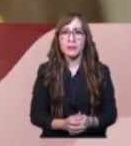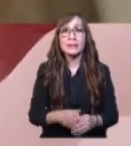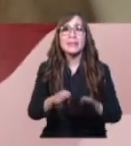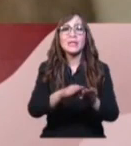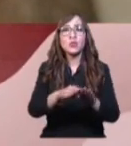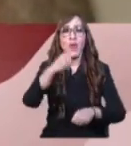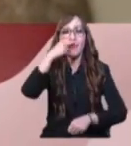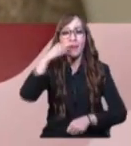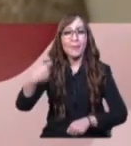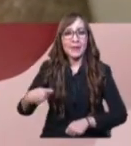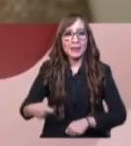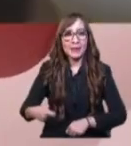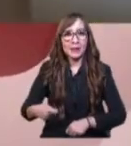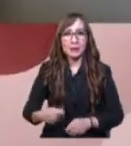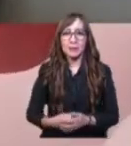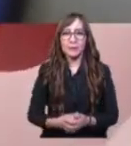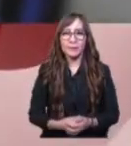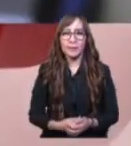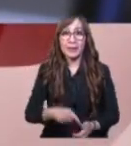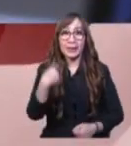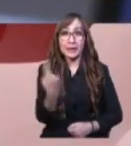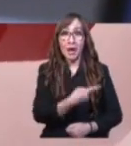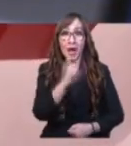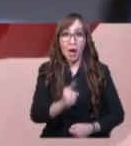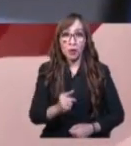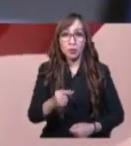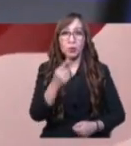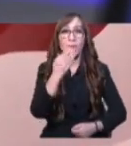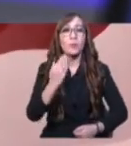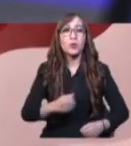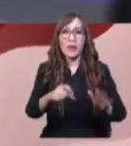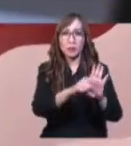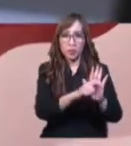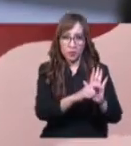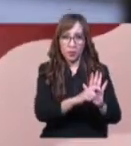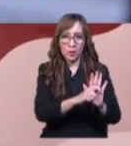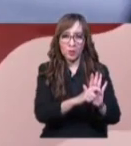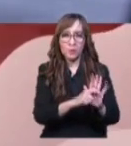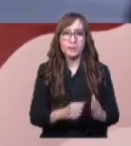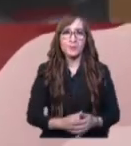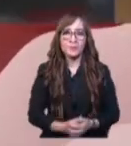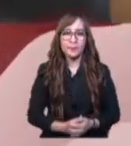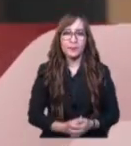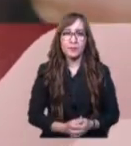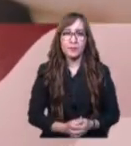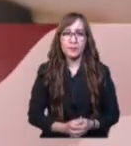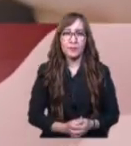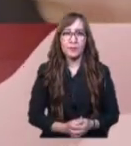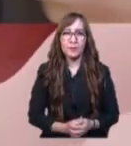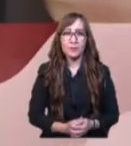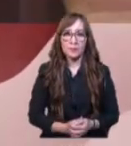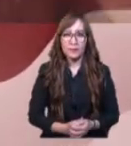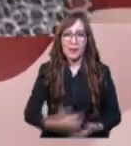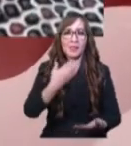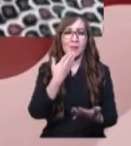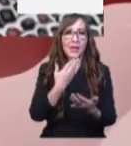Menteri, kita harus punya model. Model yang bisa kita replikasi, duplikasi, bersinergi dengan lintas stakeholders. Demikian. Baik,